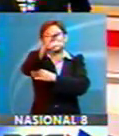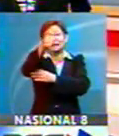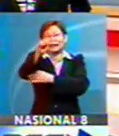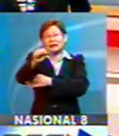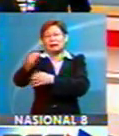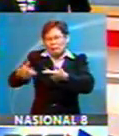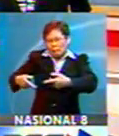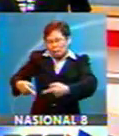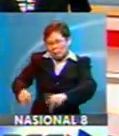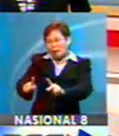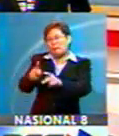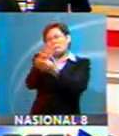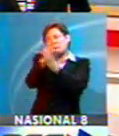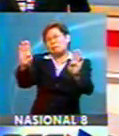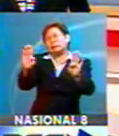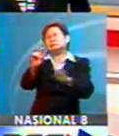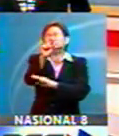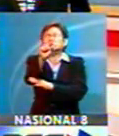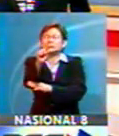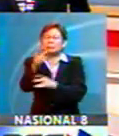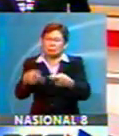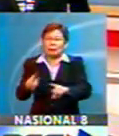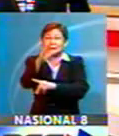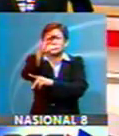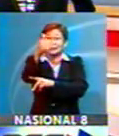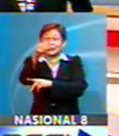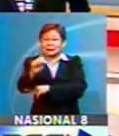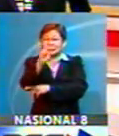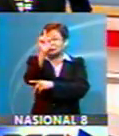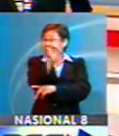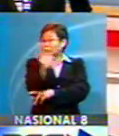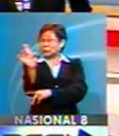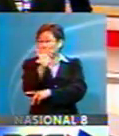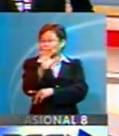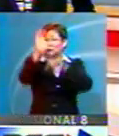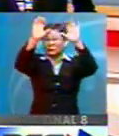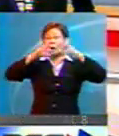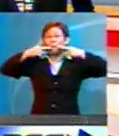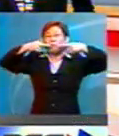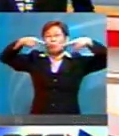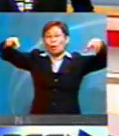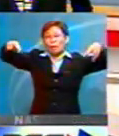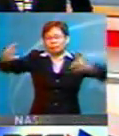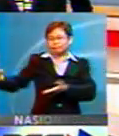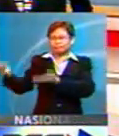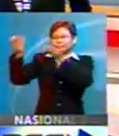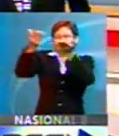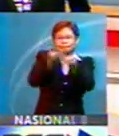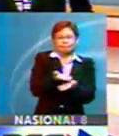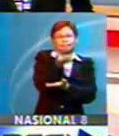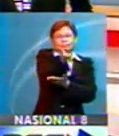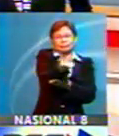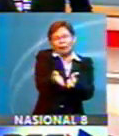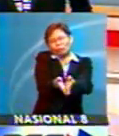untuk bebas dari kesalahan itu tipis. Ini kerana CAS merupakan satu-satunya saluran rasmi bagi mengemukakan rayuan Chong